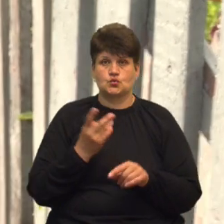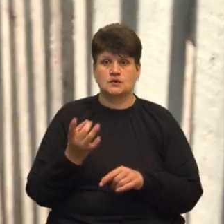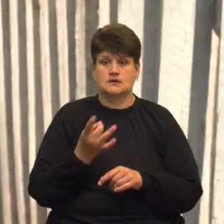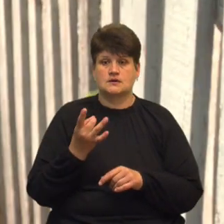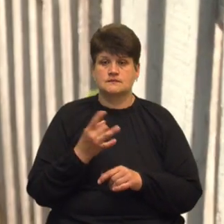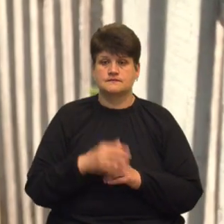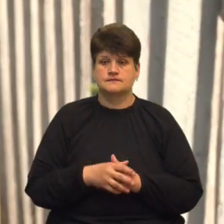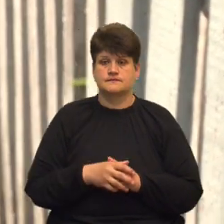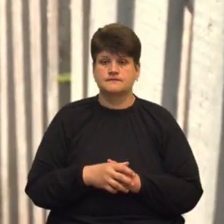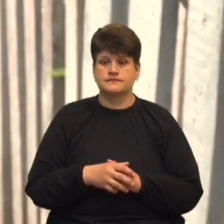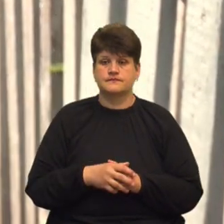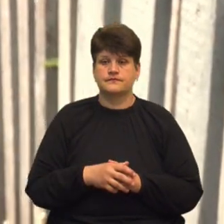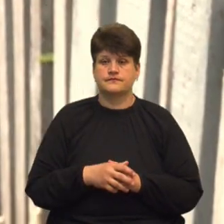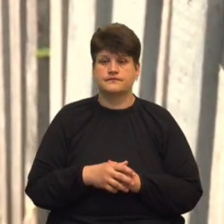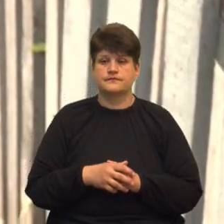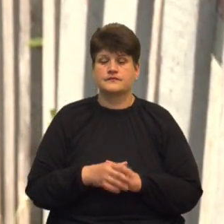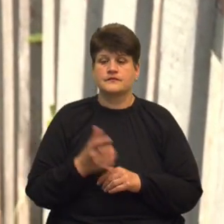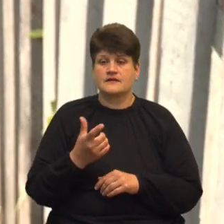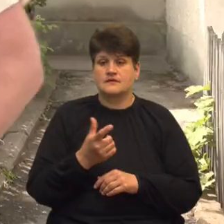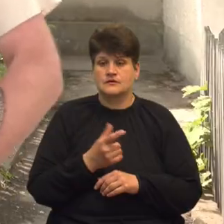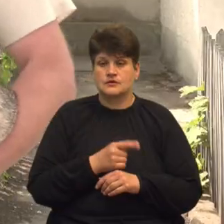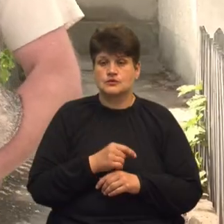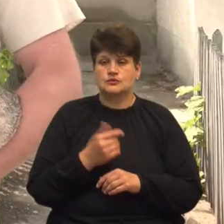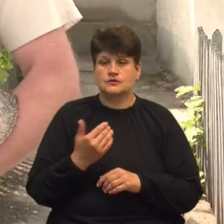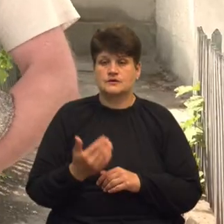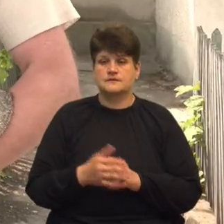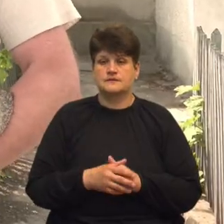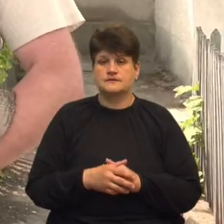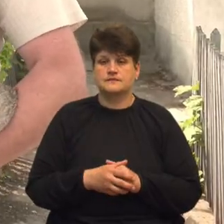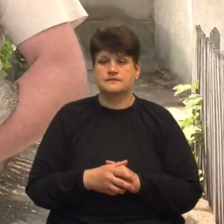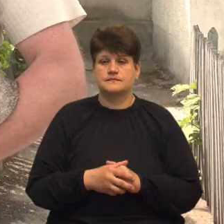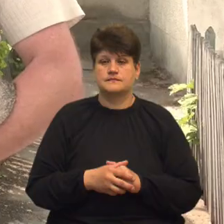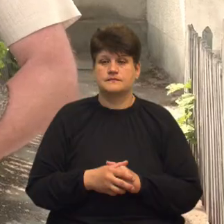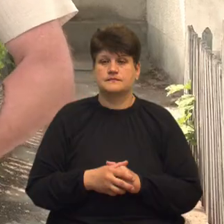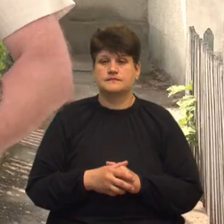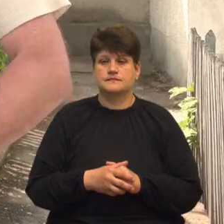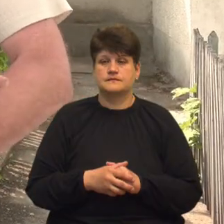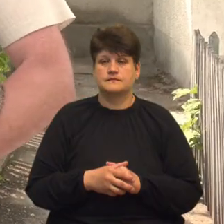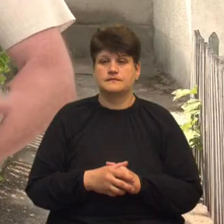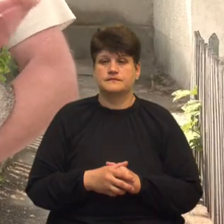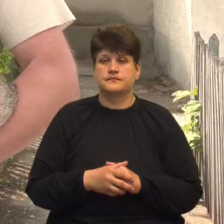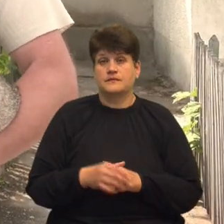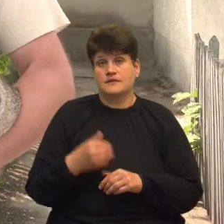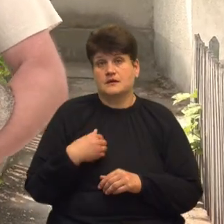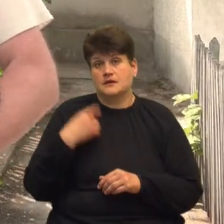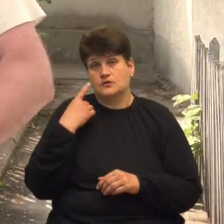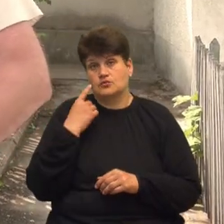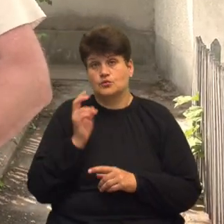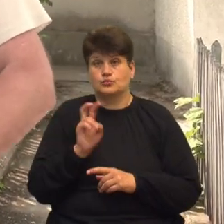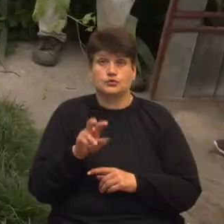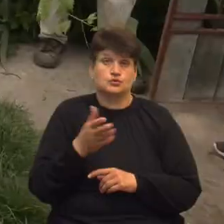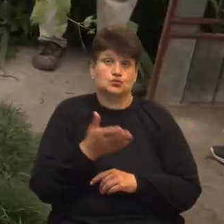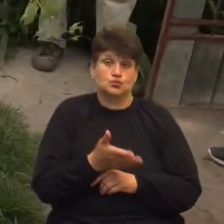Хворіє, теж пішла, щоб забула її сутку, така пішла якась така. Та я думаю, як його вакцинація, чого